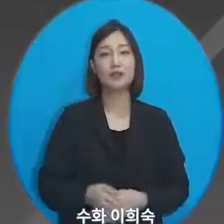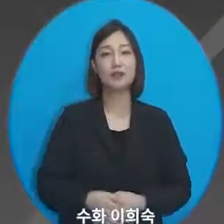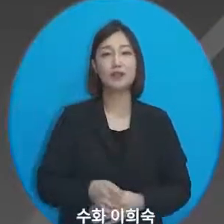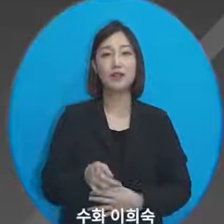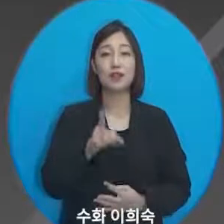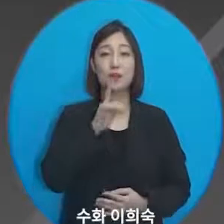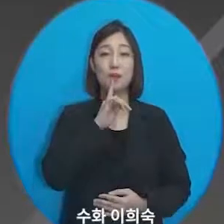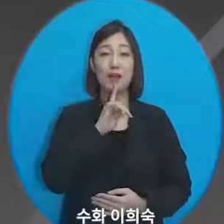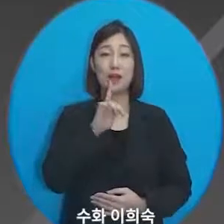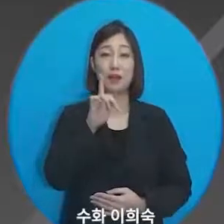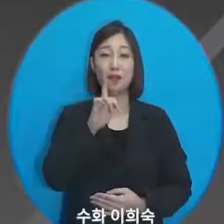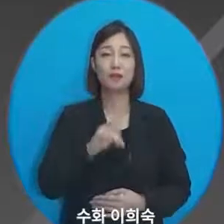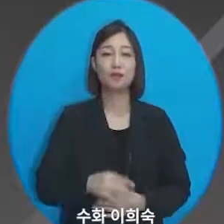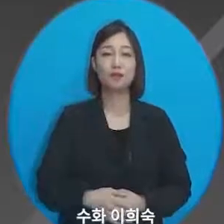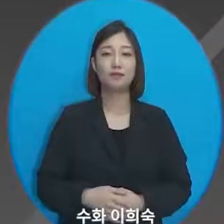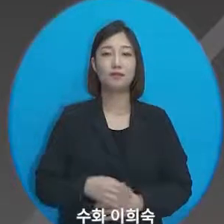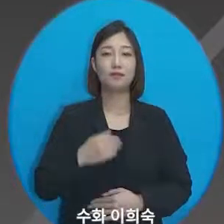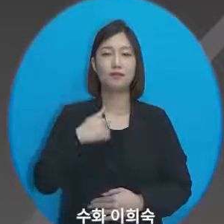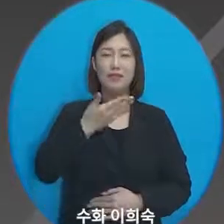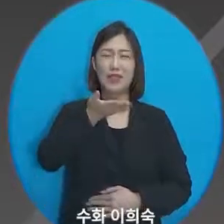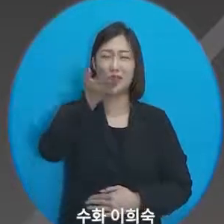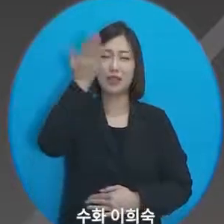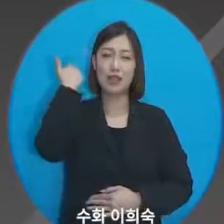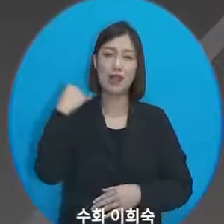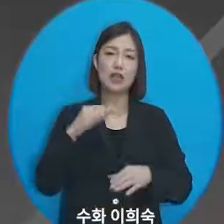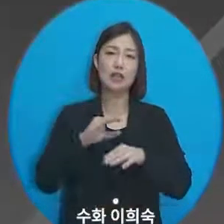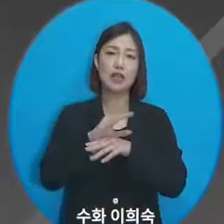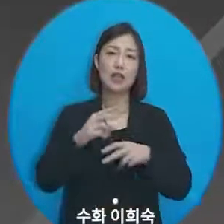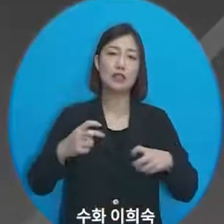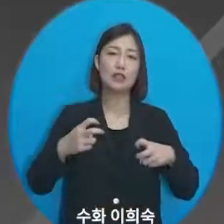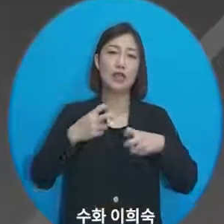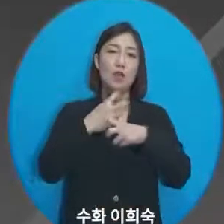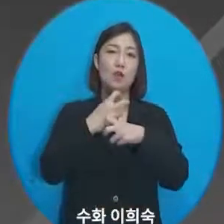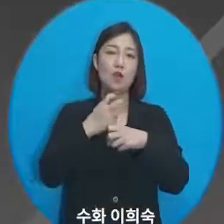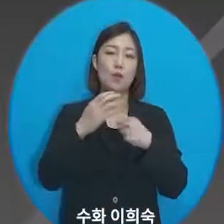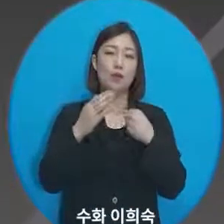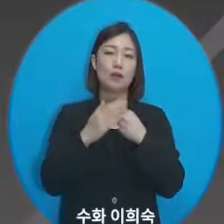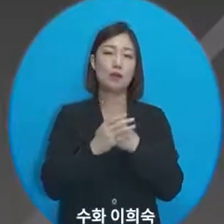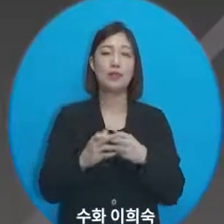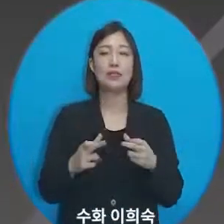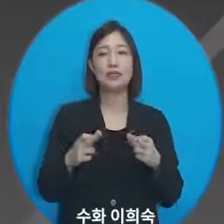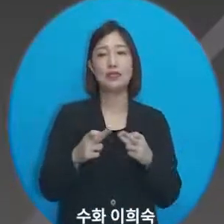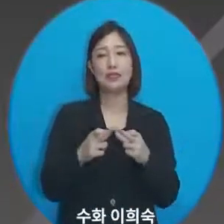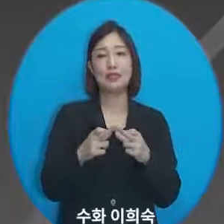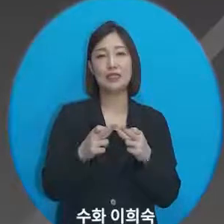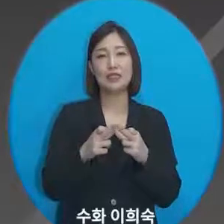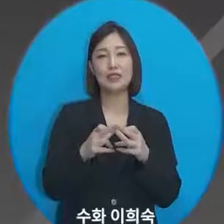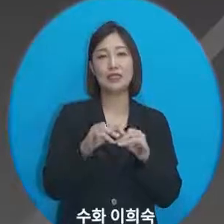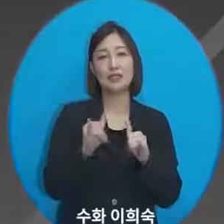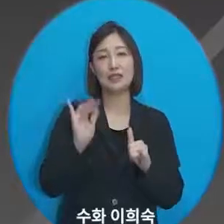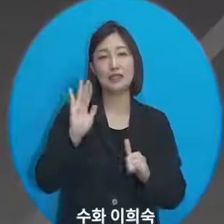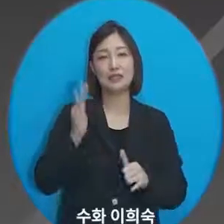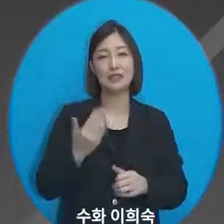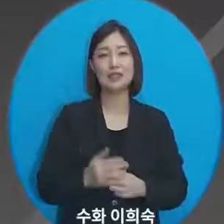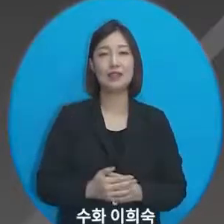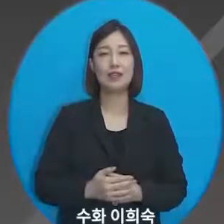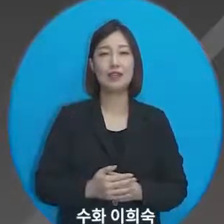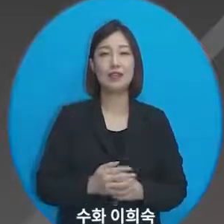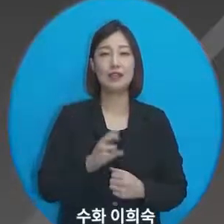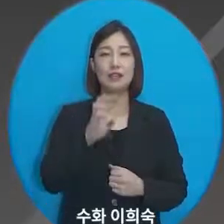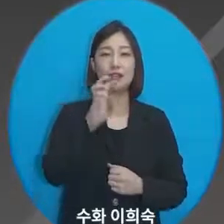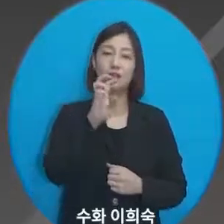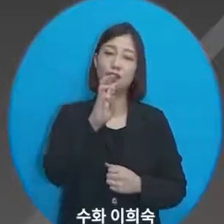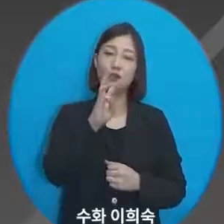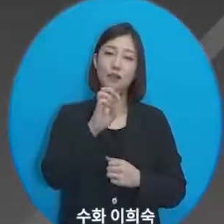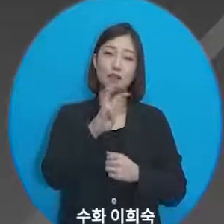제가 1987년도에 사고가 나서 현재 2020년까지 지난 34년의